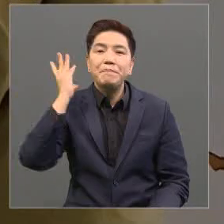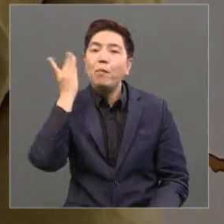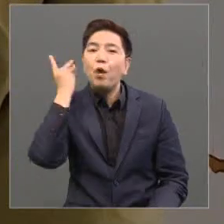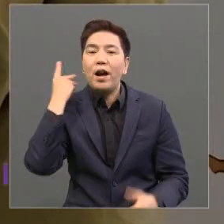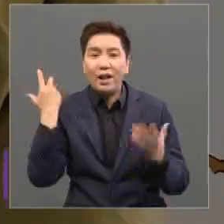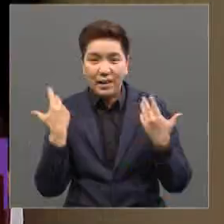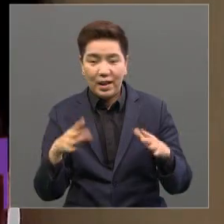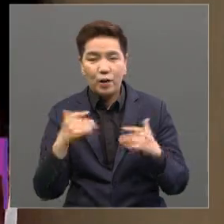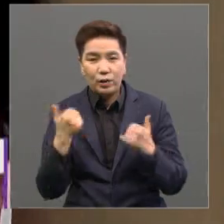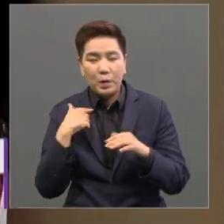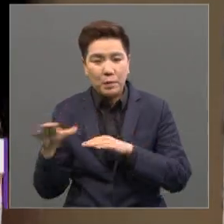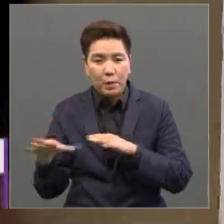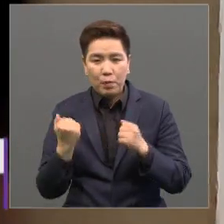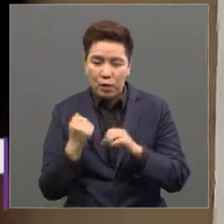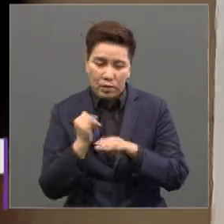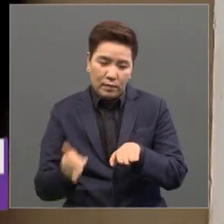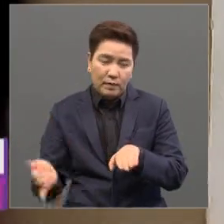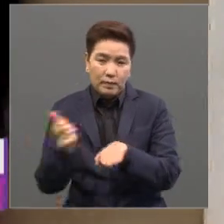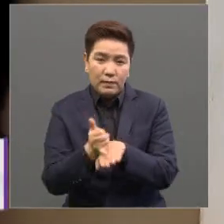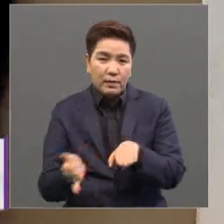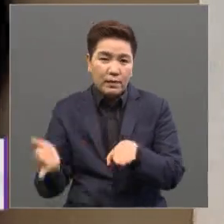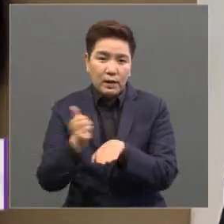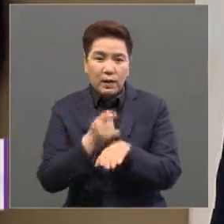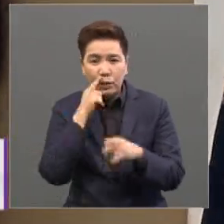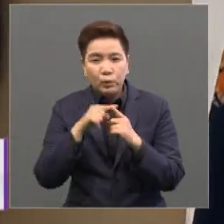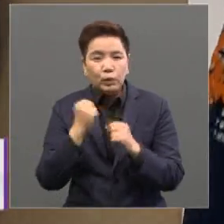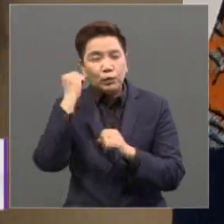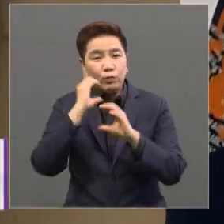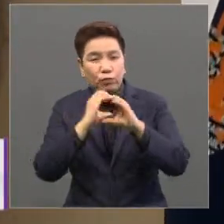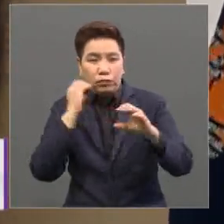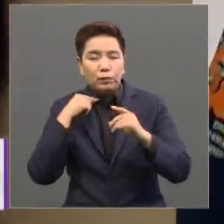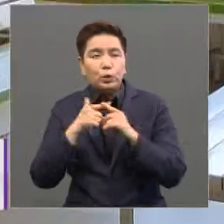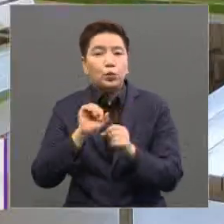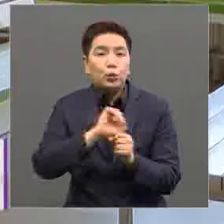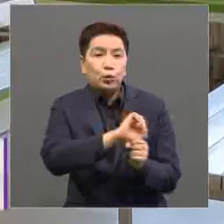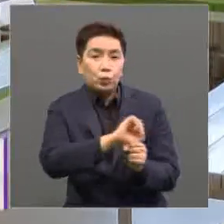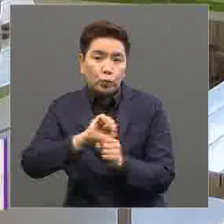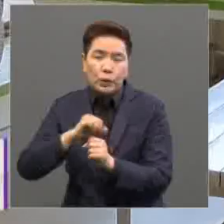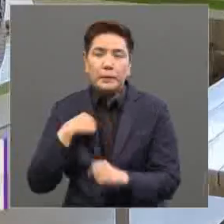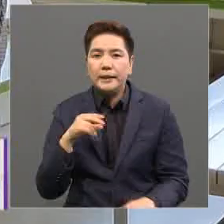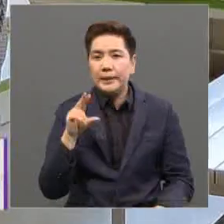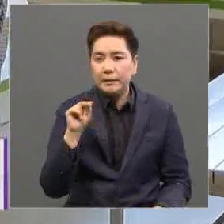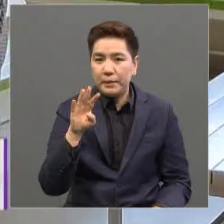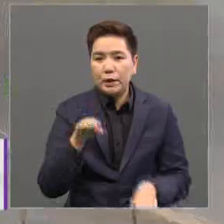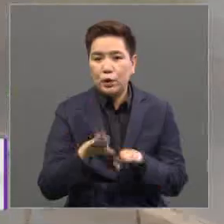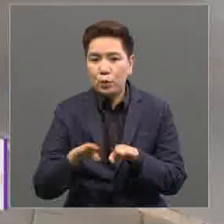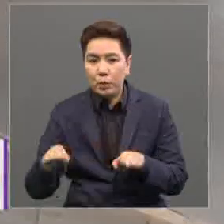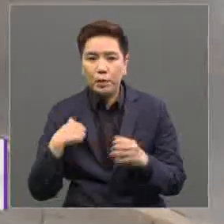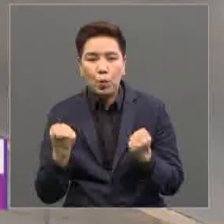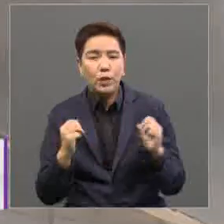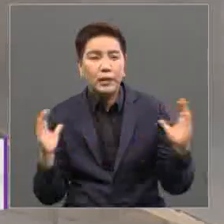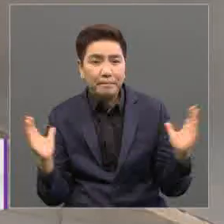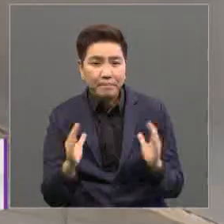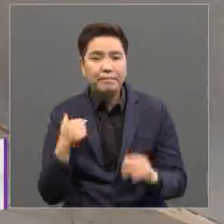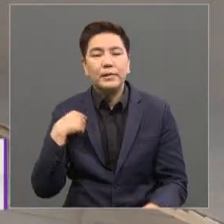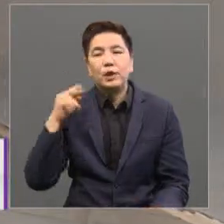การเตรียมพร้อมรถโดยสารวันนี้ก็จะใช้รถประจำทางเท่านั้นมีรถตู้เนี่ย 34คันรถมินิบัส